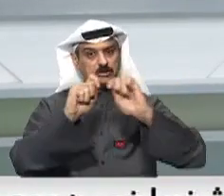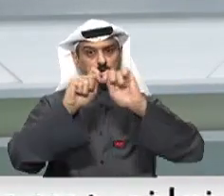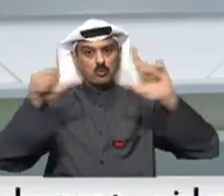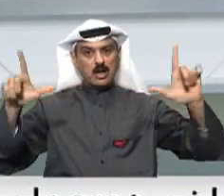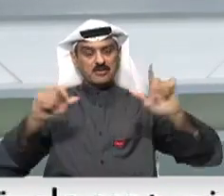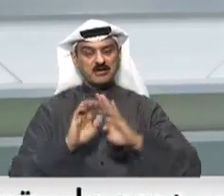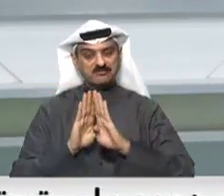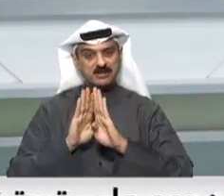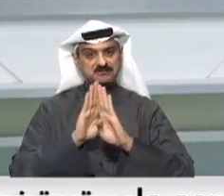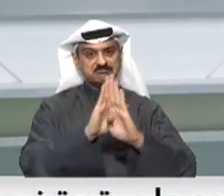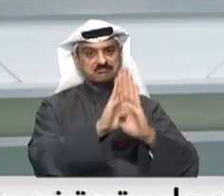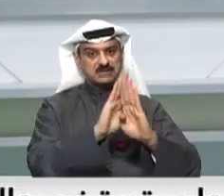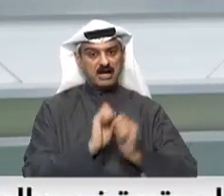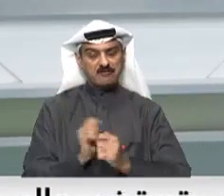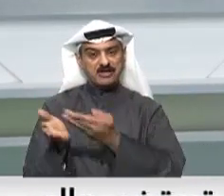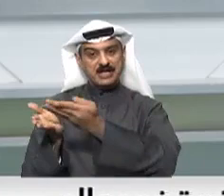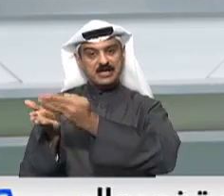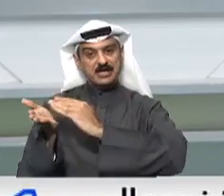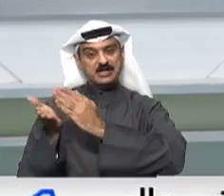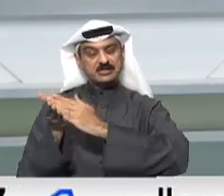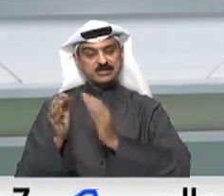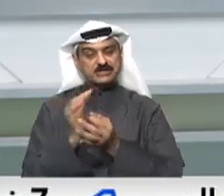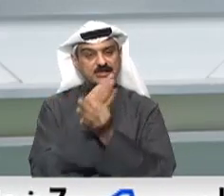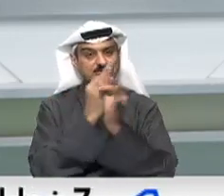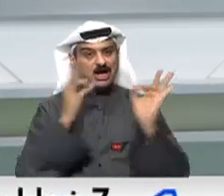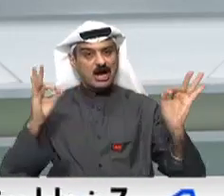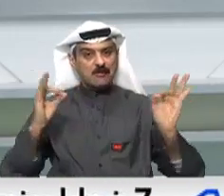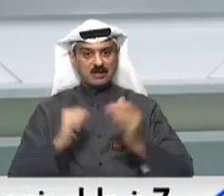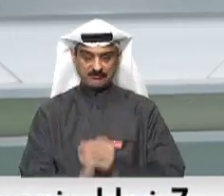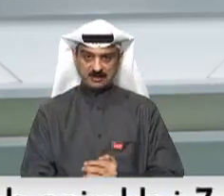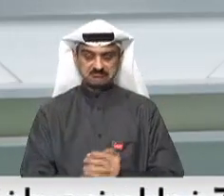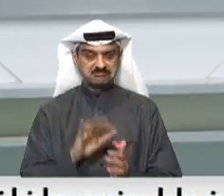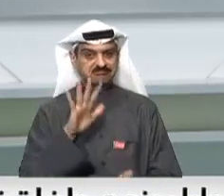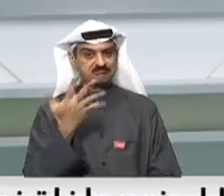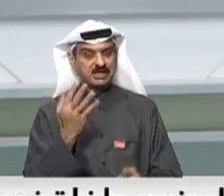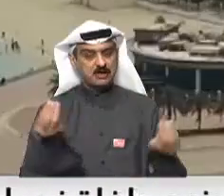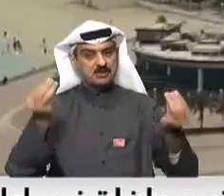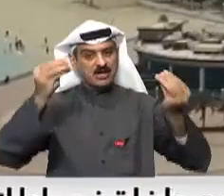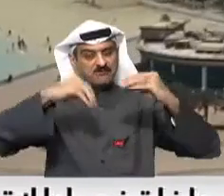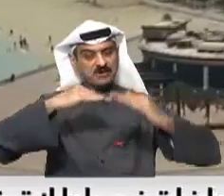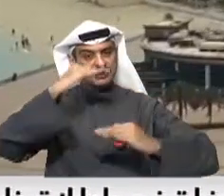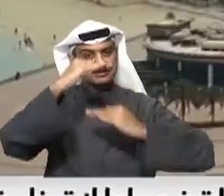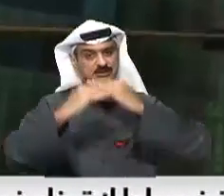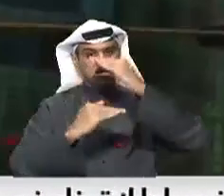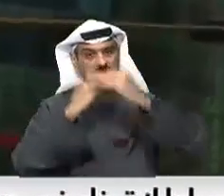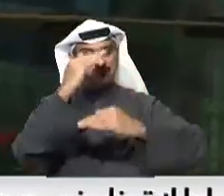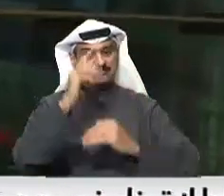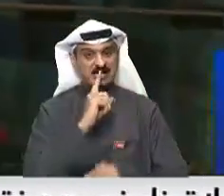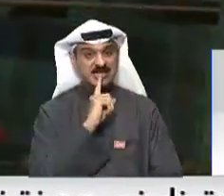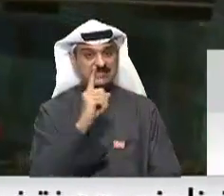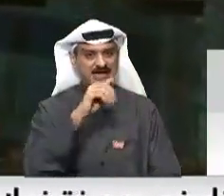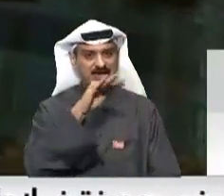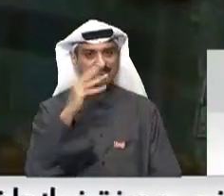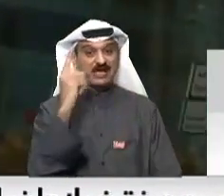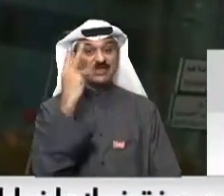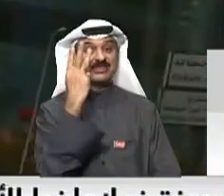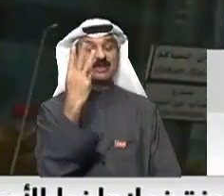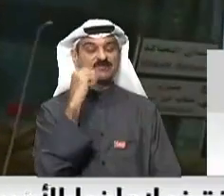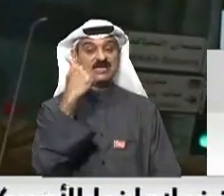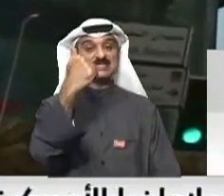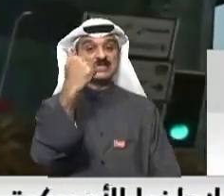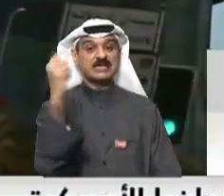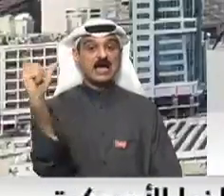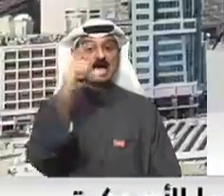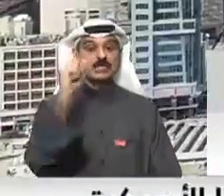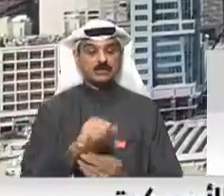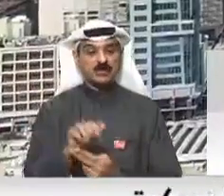من متانه اساسيات الاقتصاد الكلي وتوقعت زياده وتيره نمو خلال النصف الاول من العام الجاري هذه التقارير